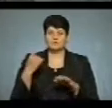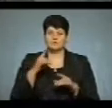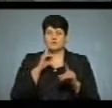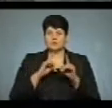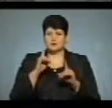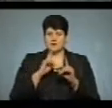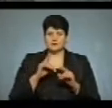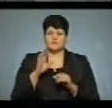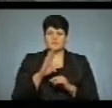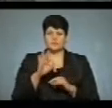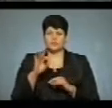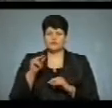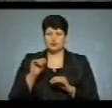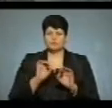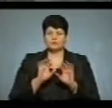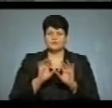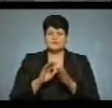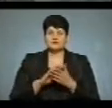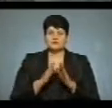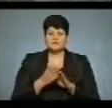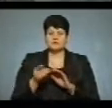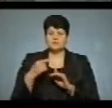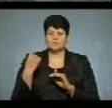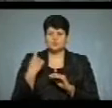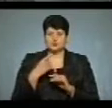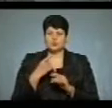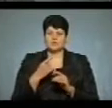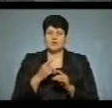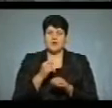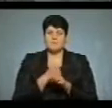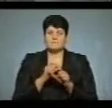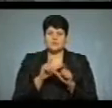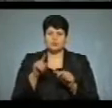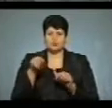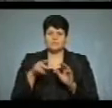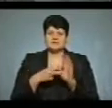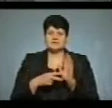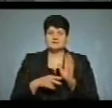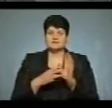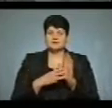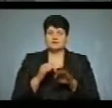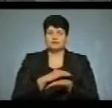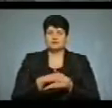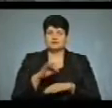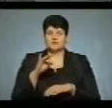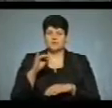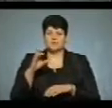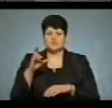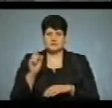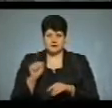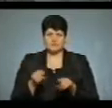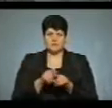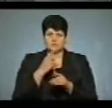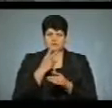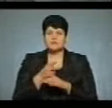Овчарук прокоментував ситуацію з Тернопільською обласною аптекою номер 78, що на вулиці Руська. Також у випуску дивіться